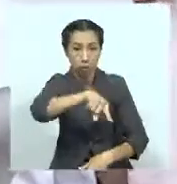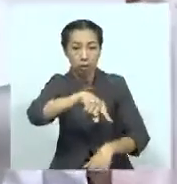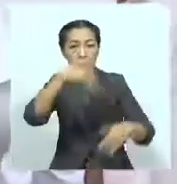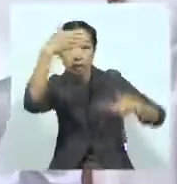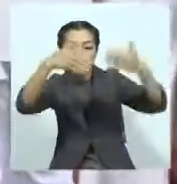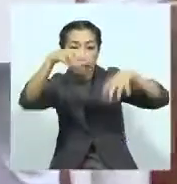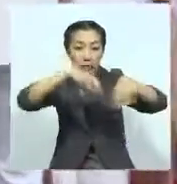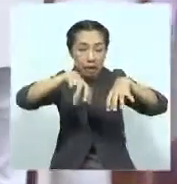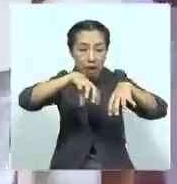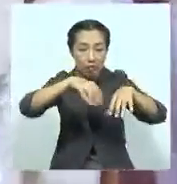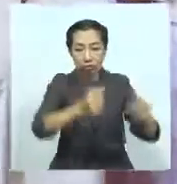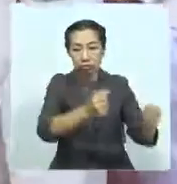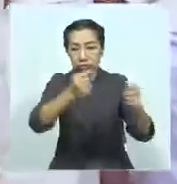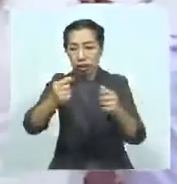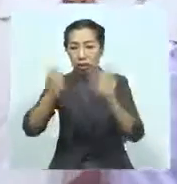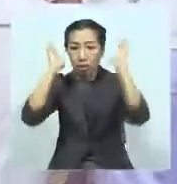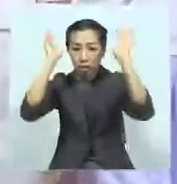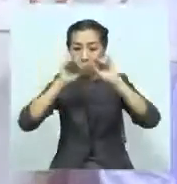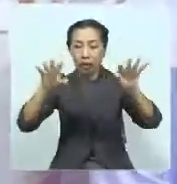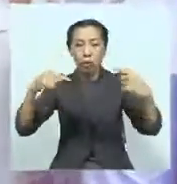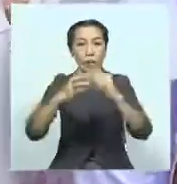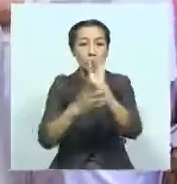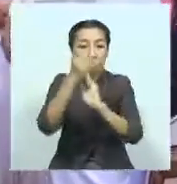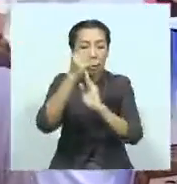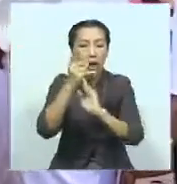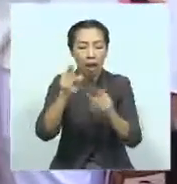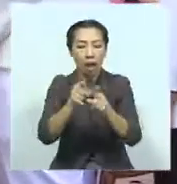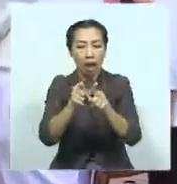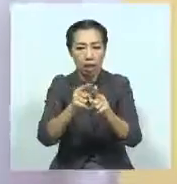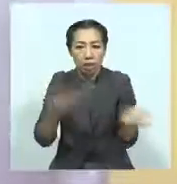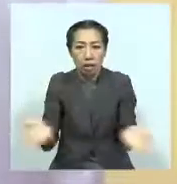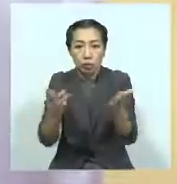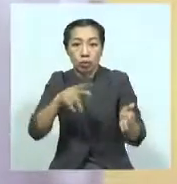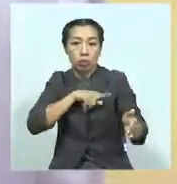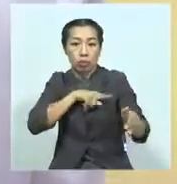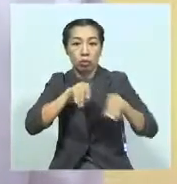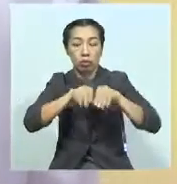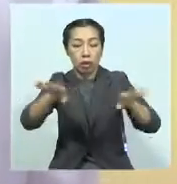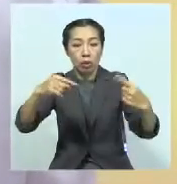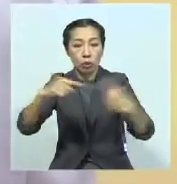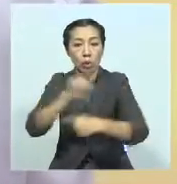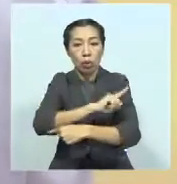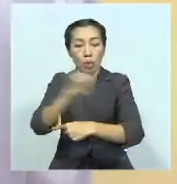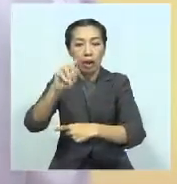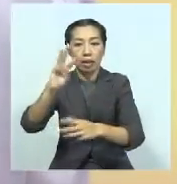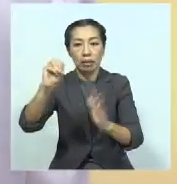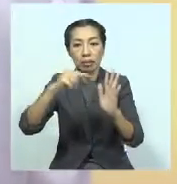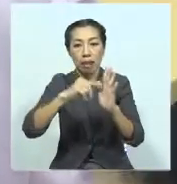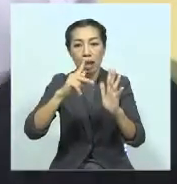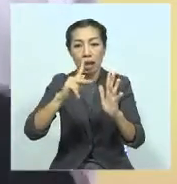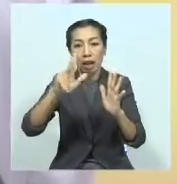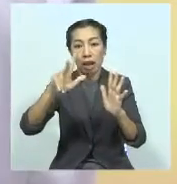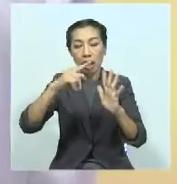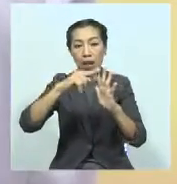ชาติที่นำมาประชาสัมพันธ์สัปดาห์ส่งเสริมการเผยแผ่พระพุทธศาสนาเนื่องในเทศกาลวันมาฆบูชาประจ